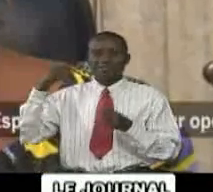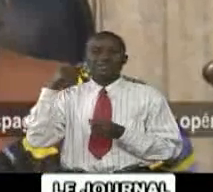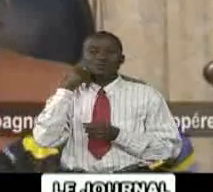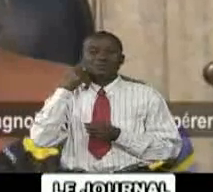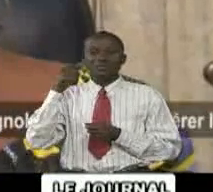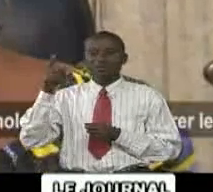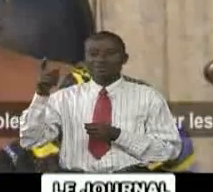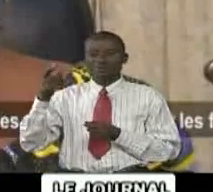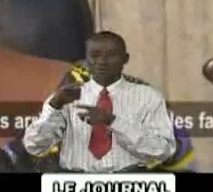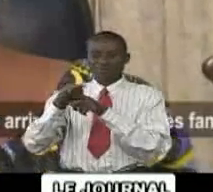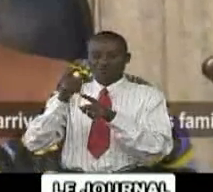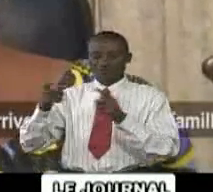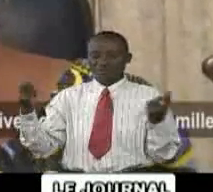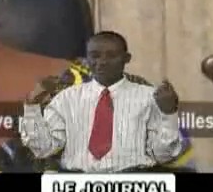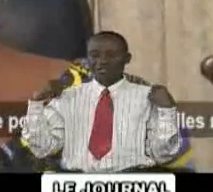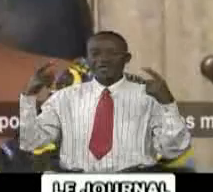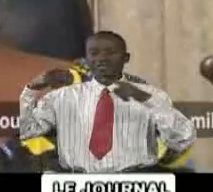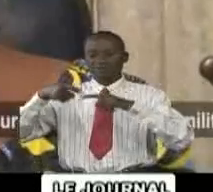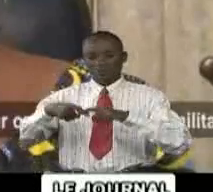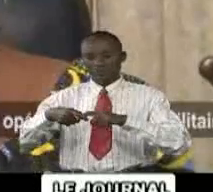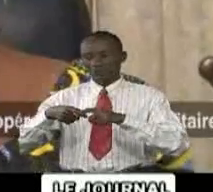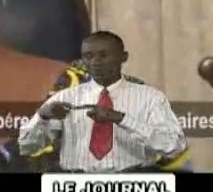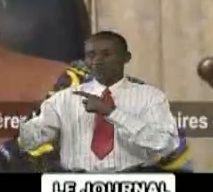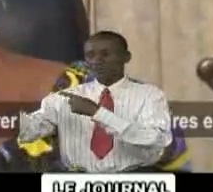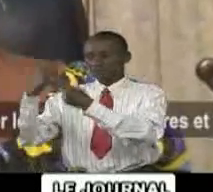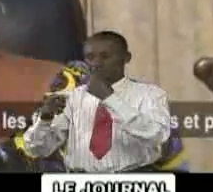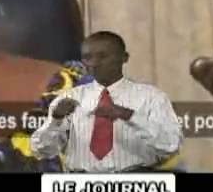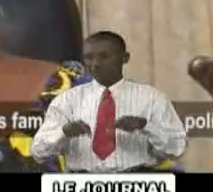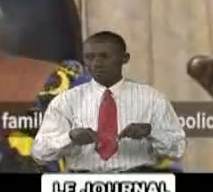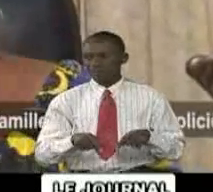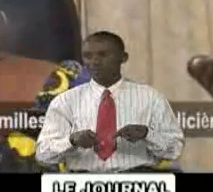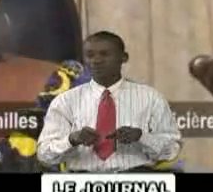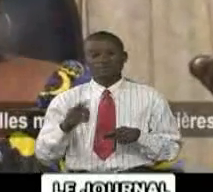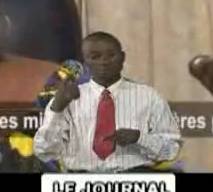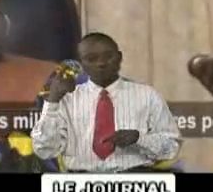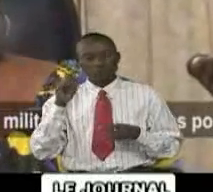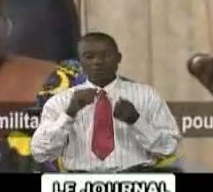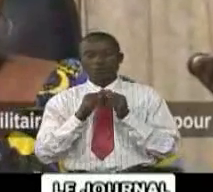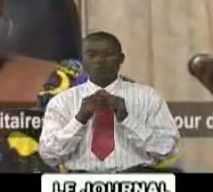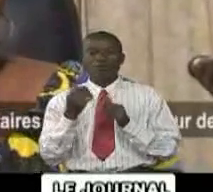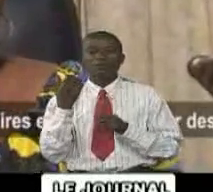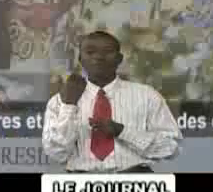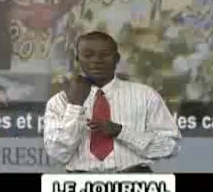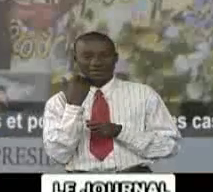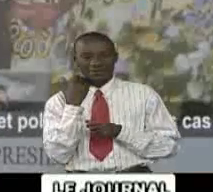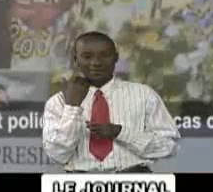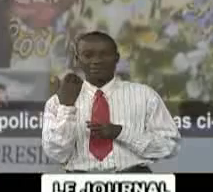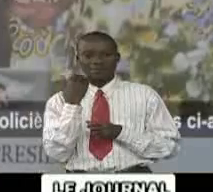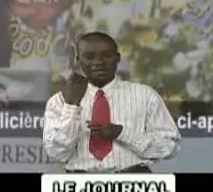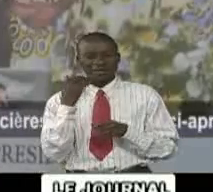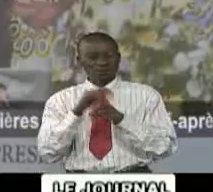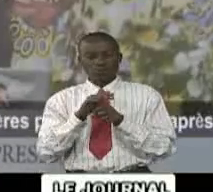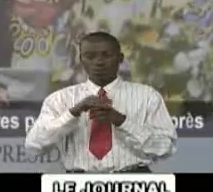ya Espagne bakoya kosunga biso na oyo etali maladi oyo ezali kotungisa bomo na biso to nzoto na